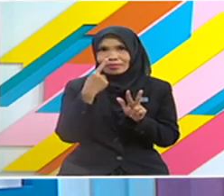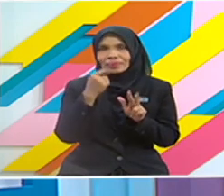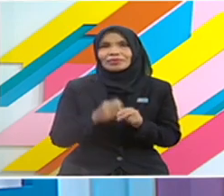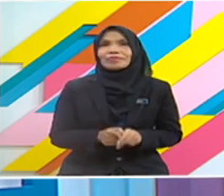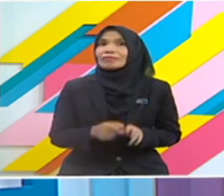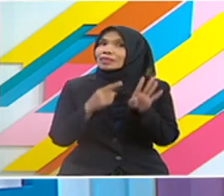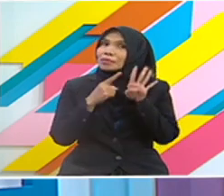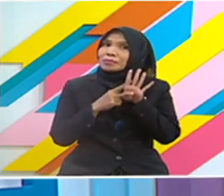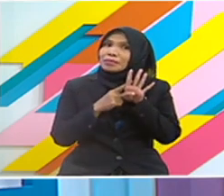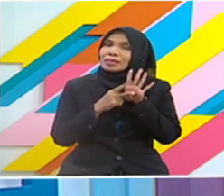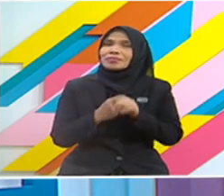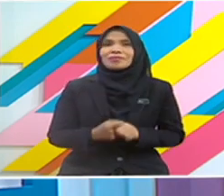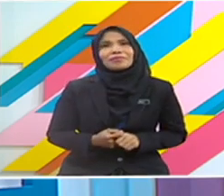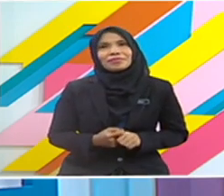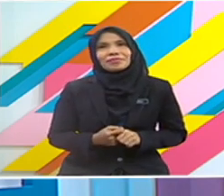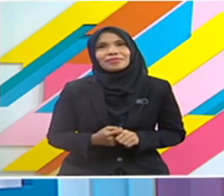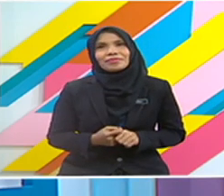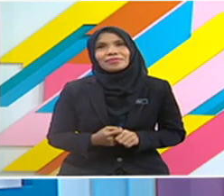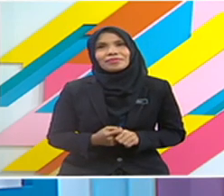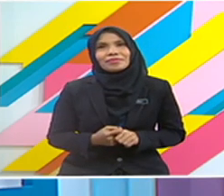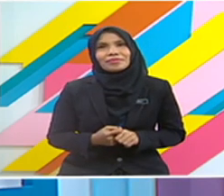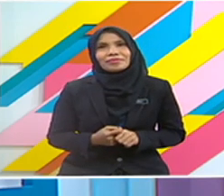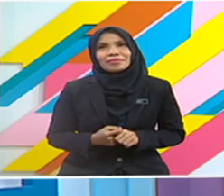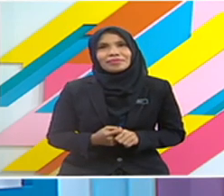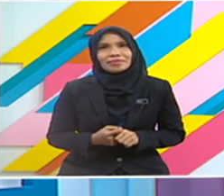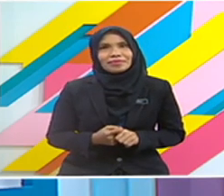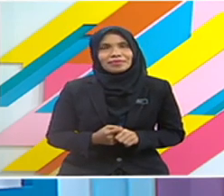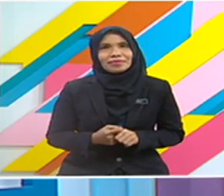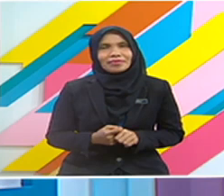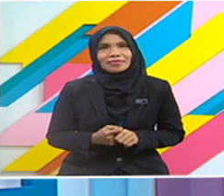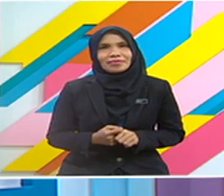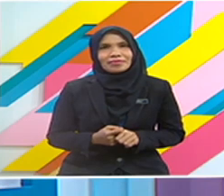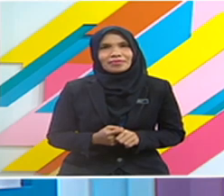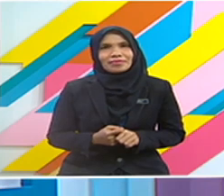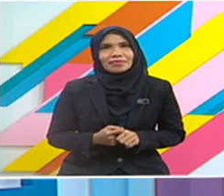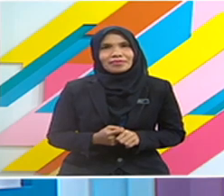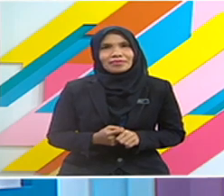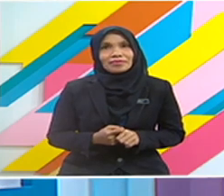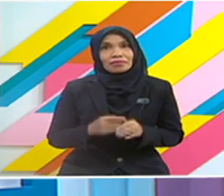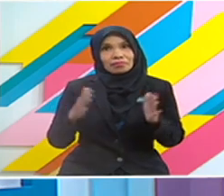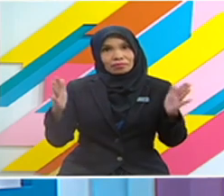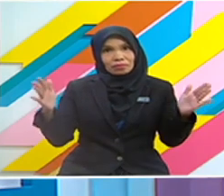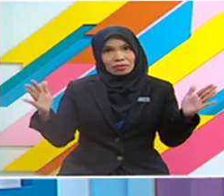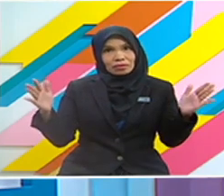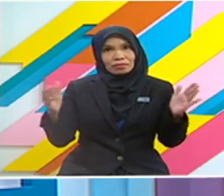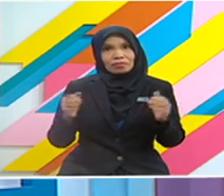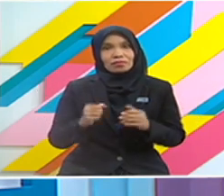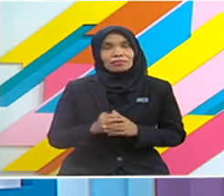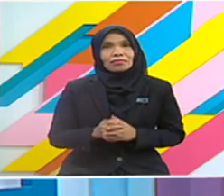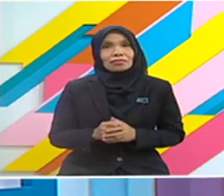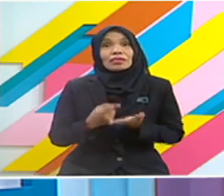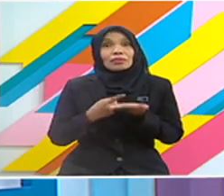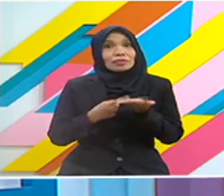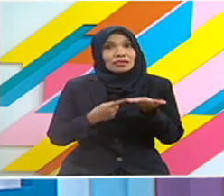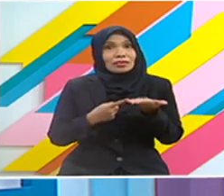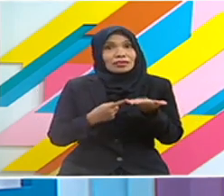organ keempat, Cikgu nak terangkan tentang organ yang paling besar pada badan manusia. Okey, apa tu organ tu? Kak Rina